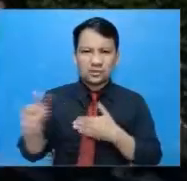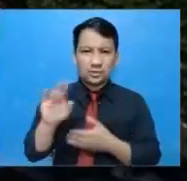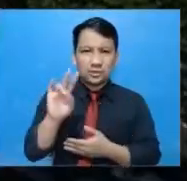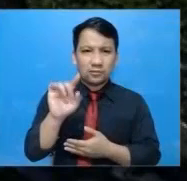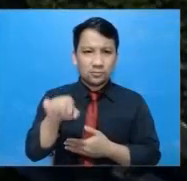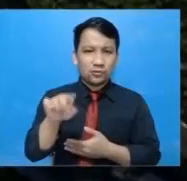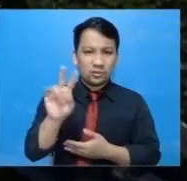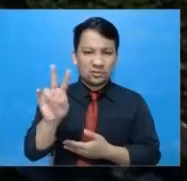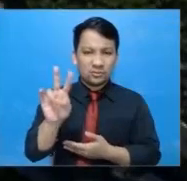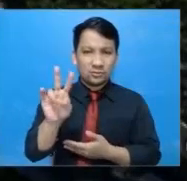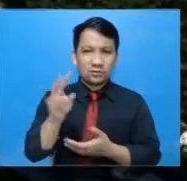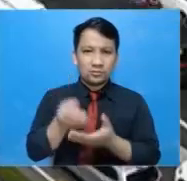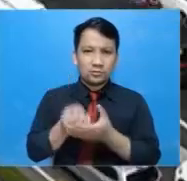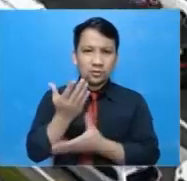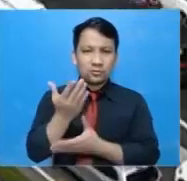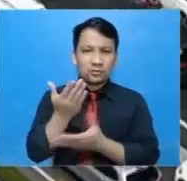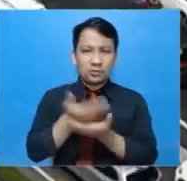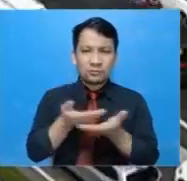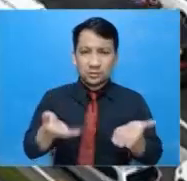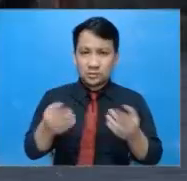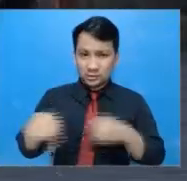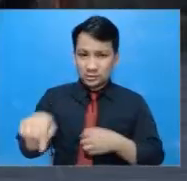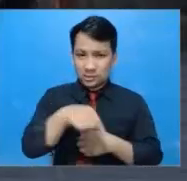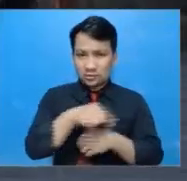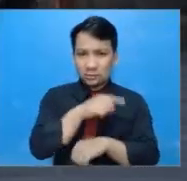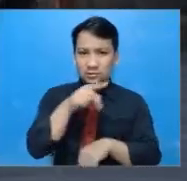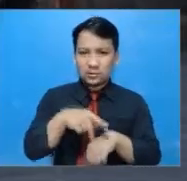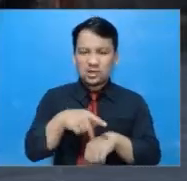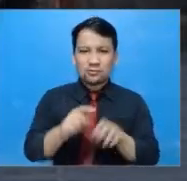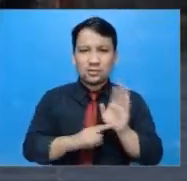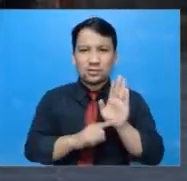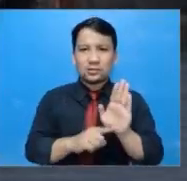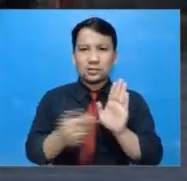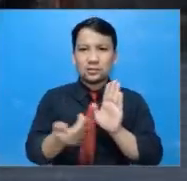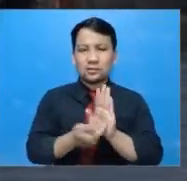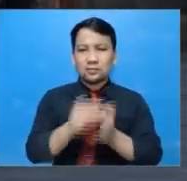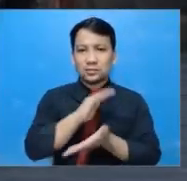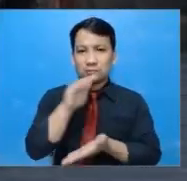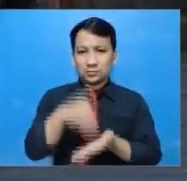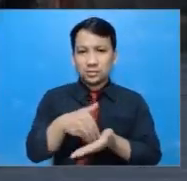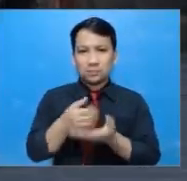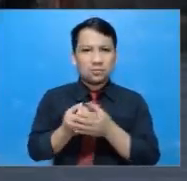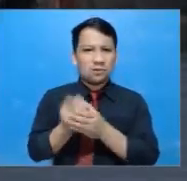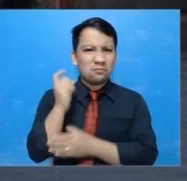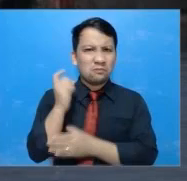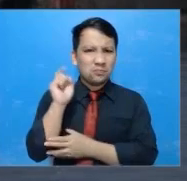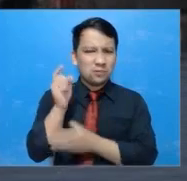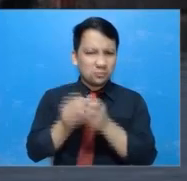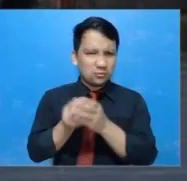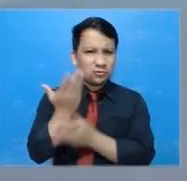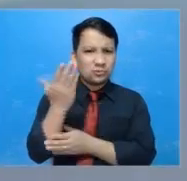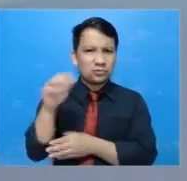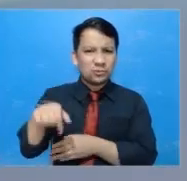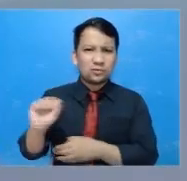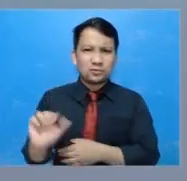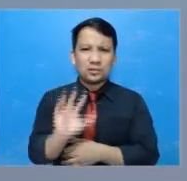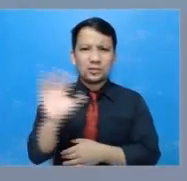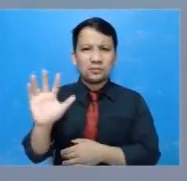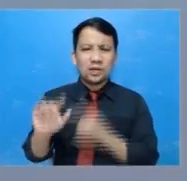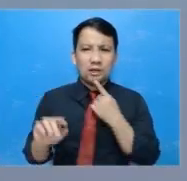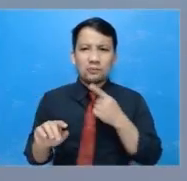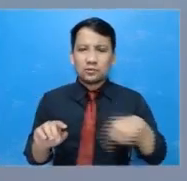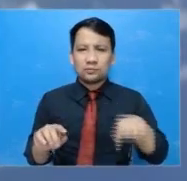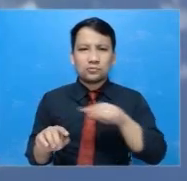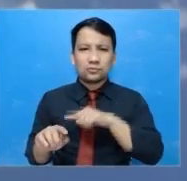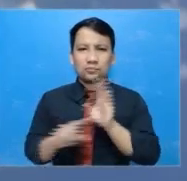ang gross domestic product ng bansa, kaya Pilipinas ang naging second fastest growing economy sa Asia. Isa rin sa maituturing